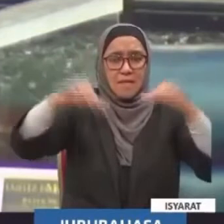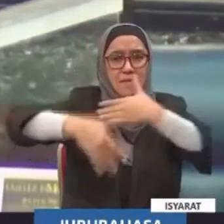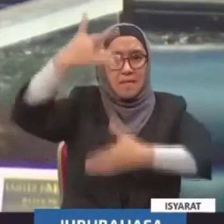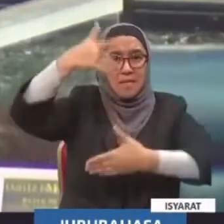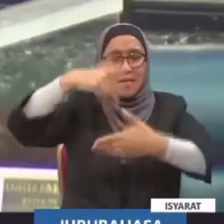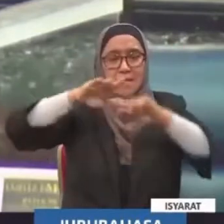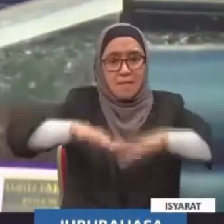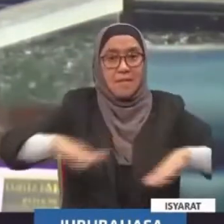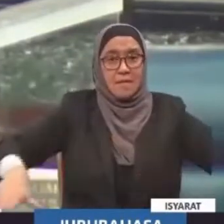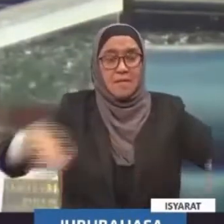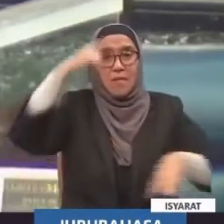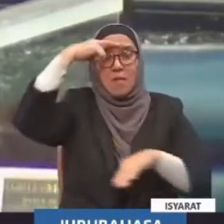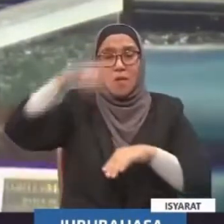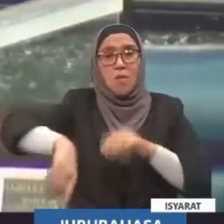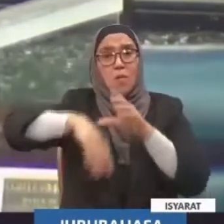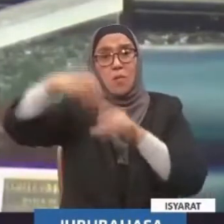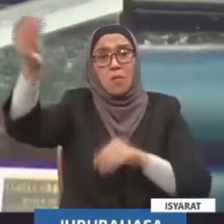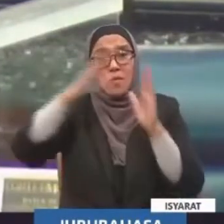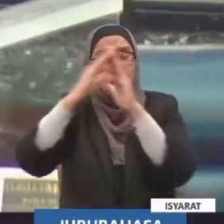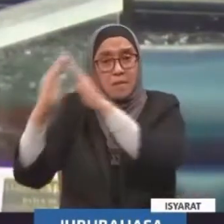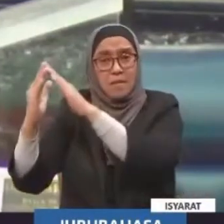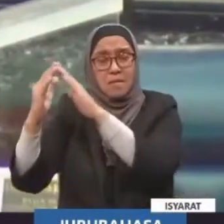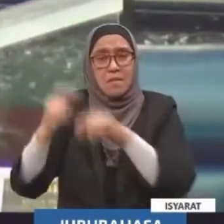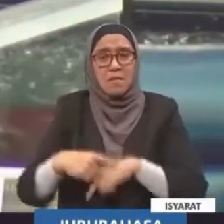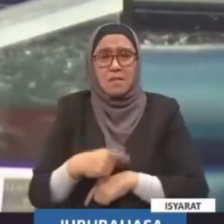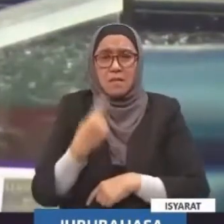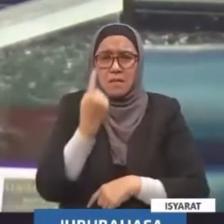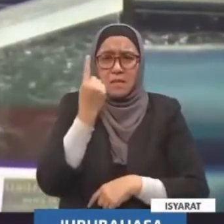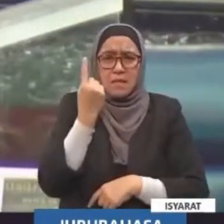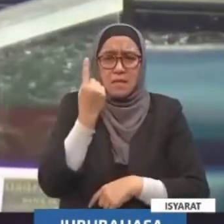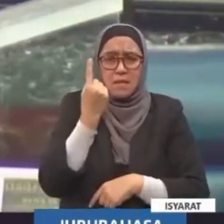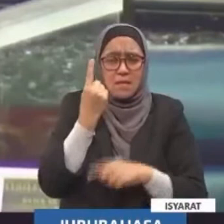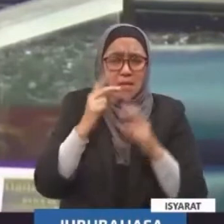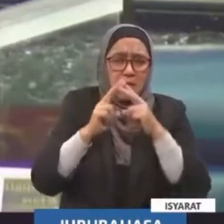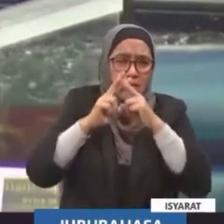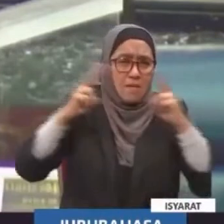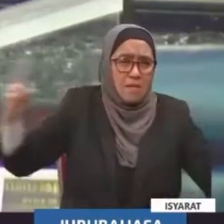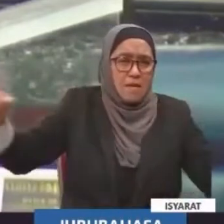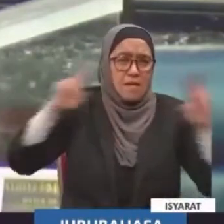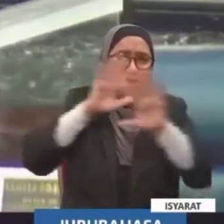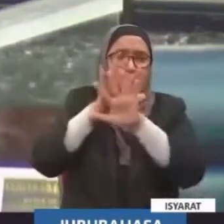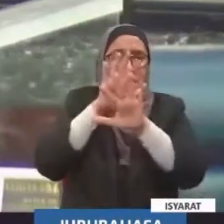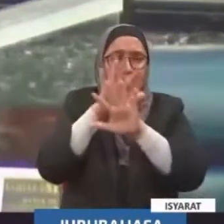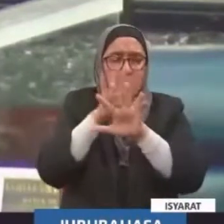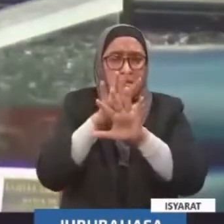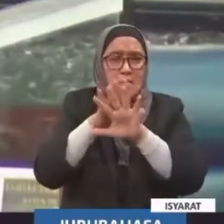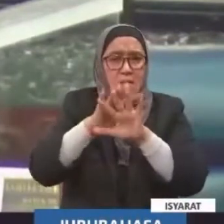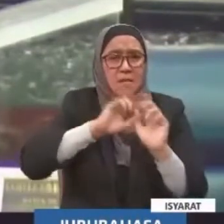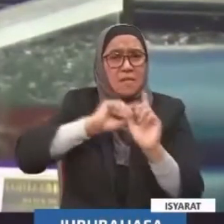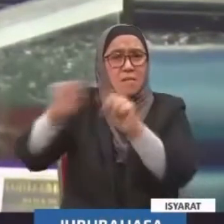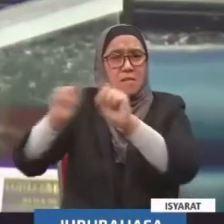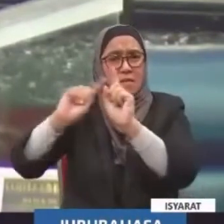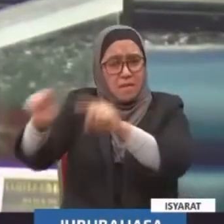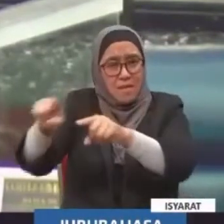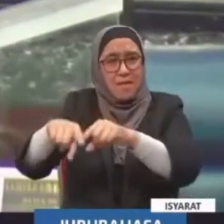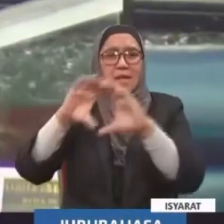Tapi bagi penduduk di luar bandar, salah satu yang paling ramai mereka pergi adalah ke kelas Kemas. Jadi salah